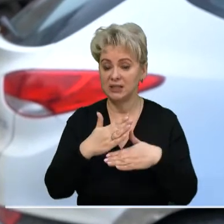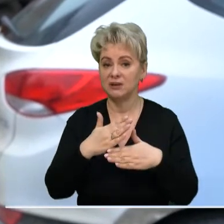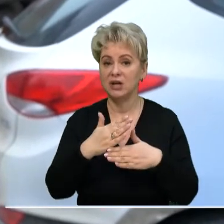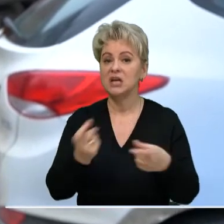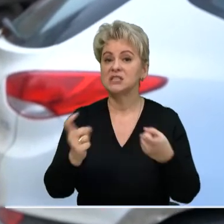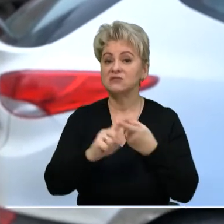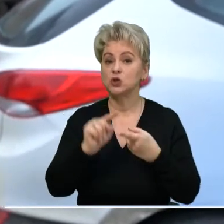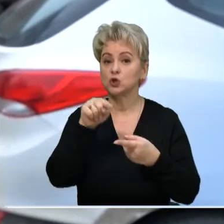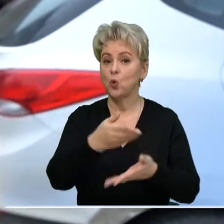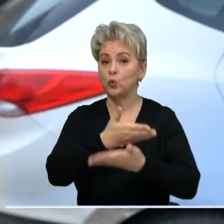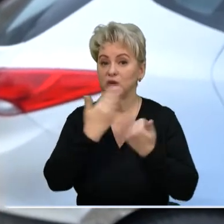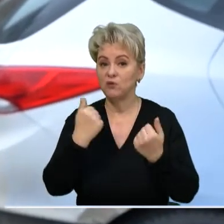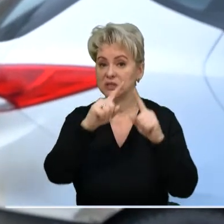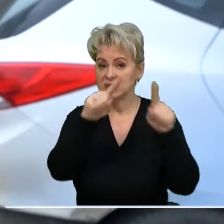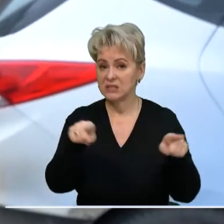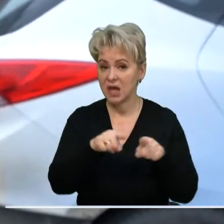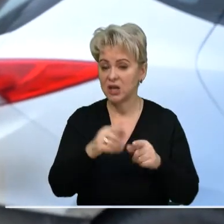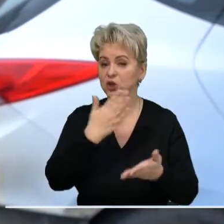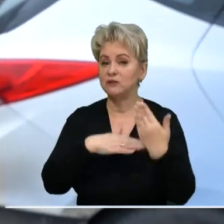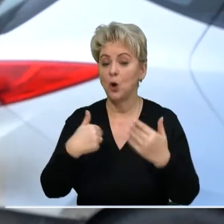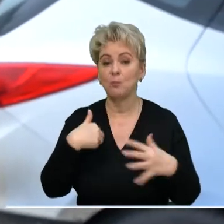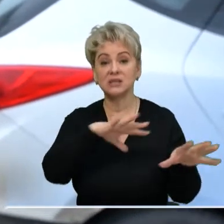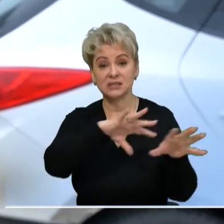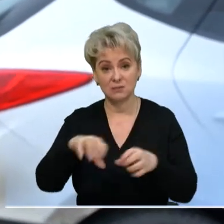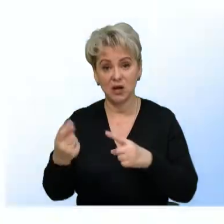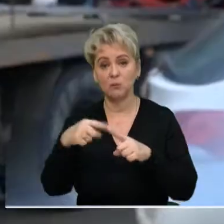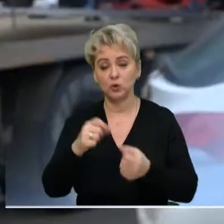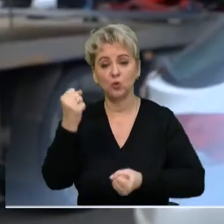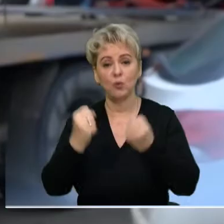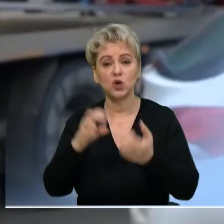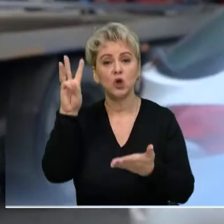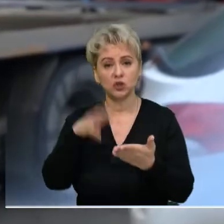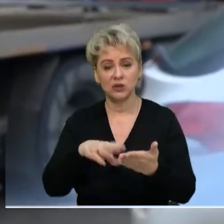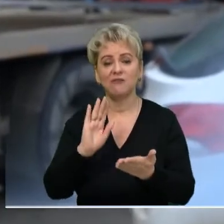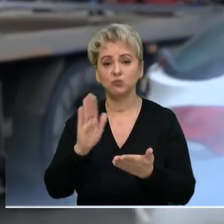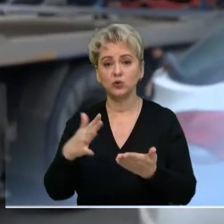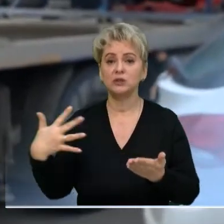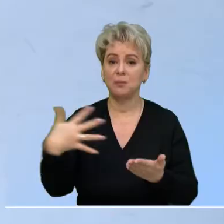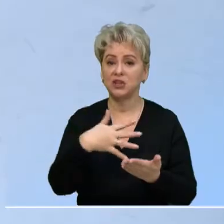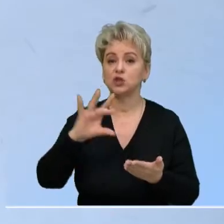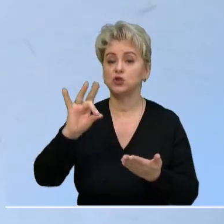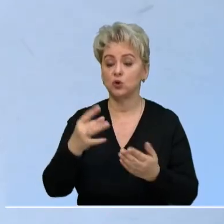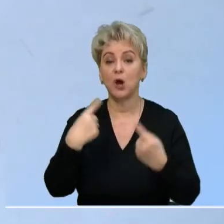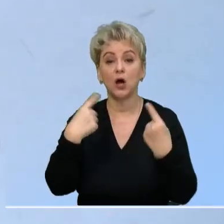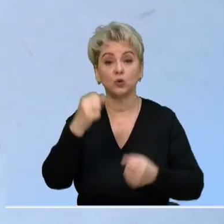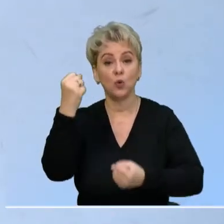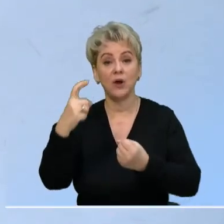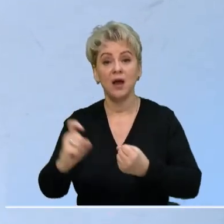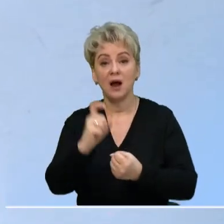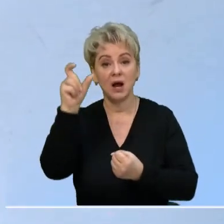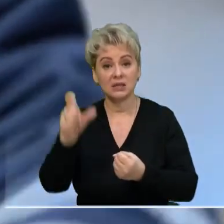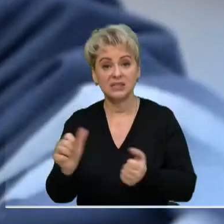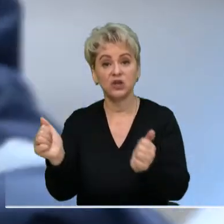В связи с тем, что у него отсутствует знак инвалида, мы эвакуируем данное транспортное средство. Штраф будет составлять 5000 рублей. А другой владелец